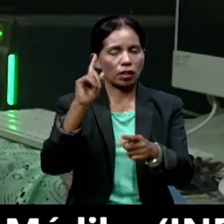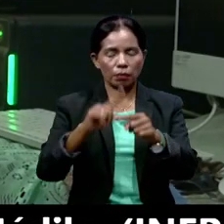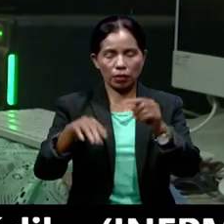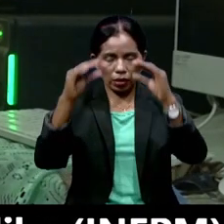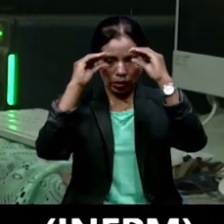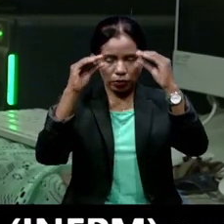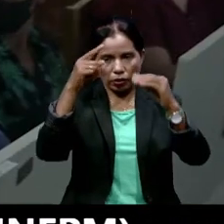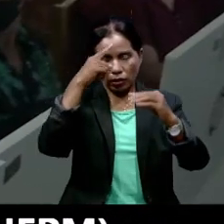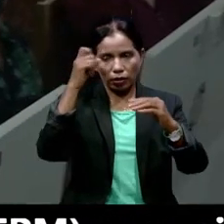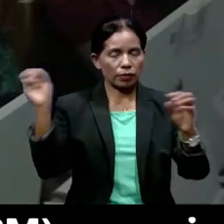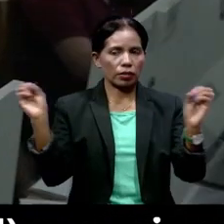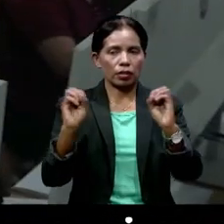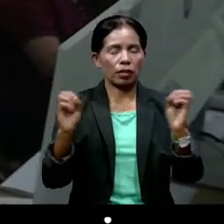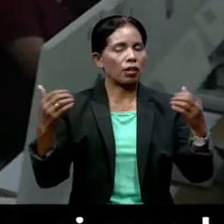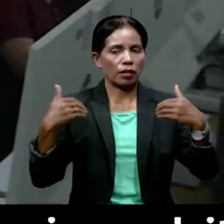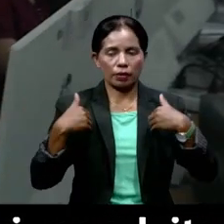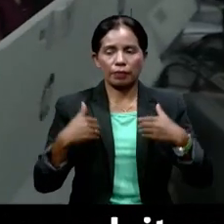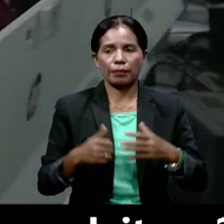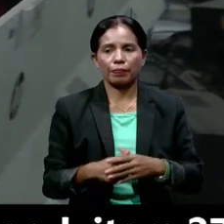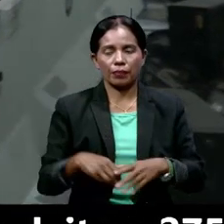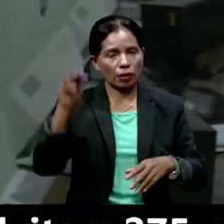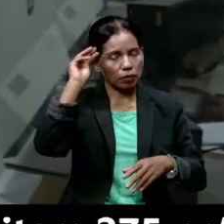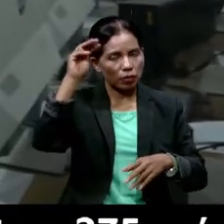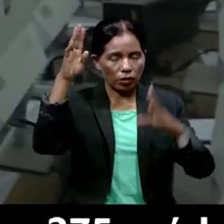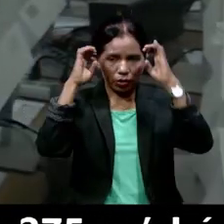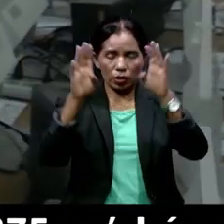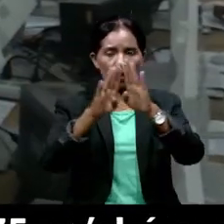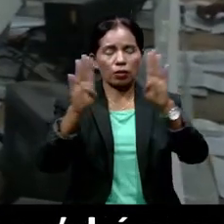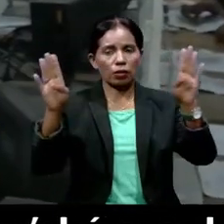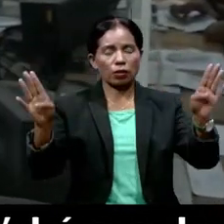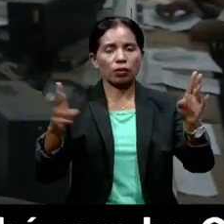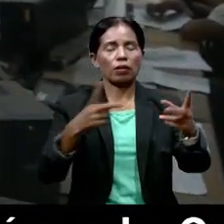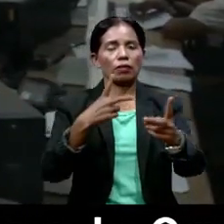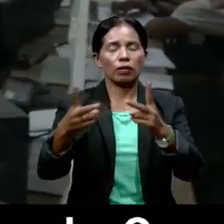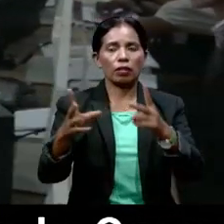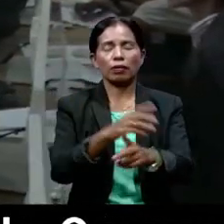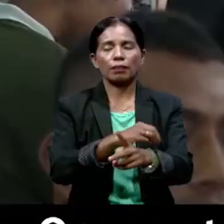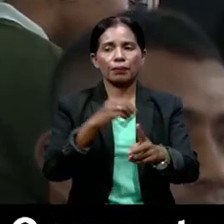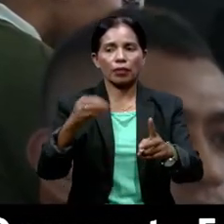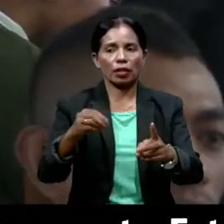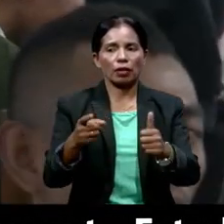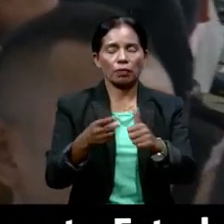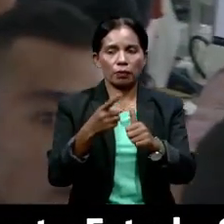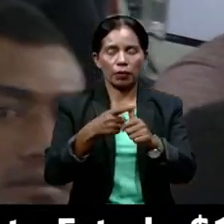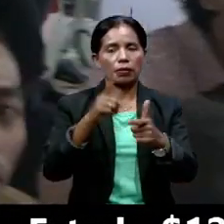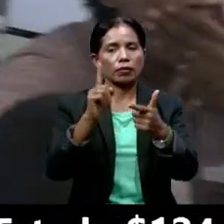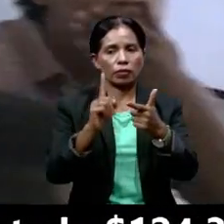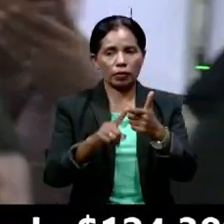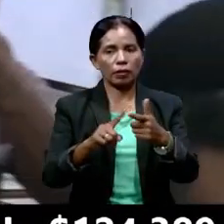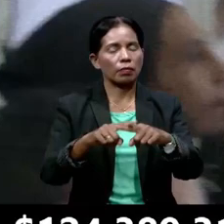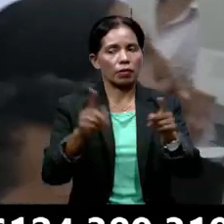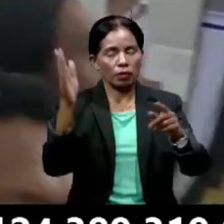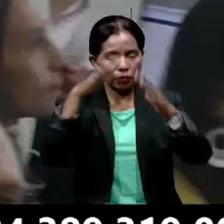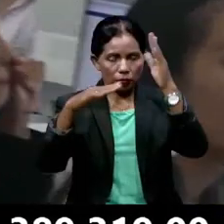laya basiku. Durante ne, Ministerio de Educação bloqueou na concurso público ba bolsa candidatura primeira na segunda fase, mas be